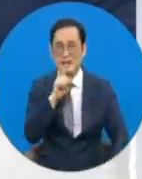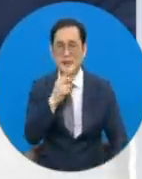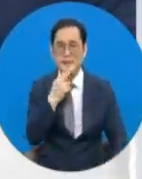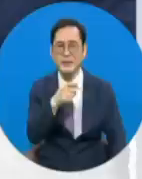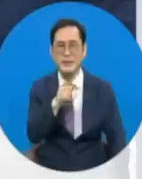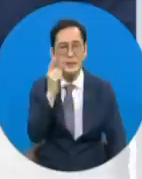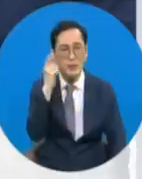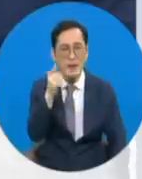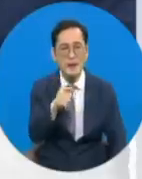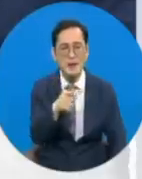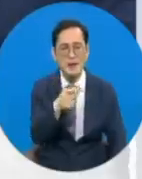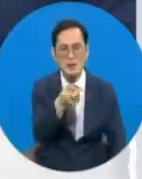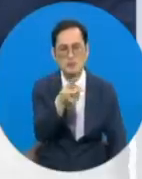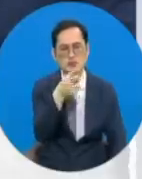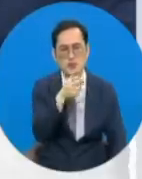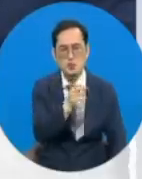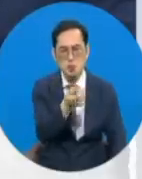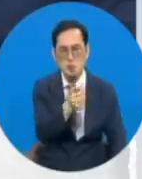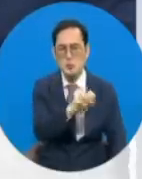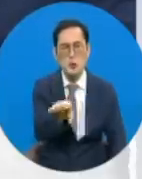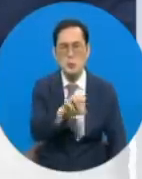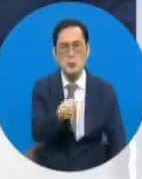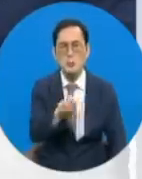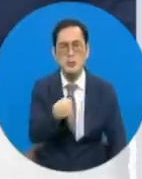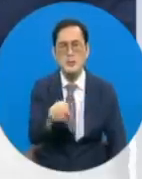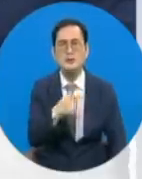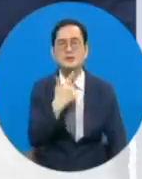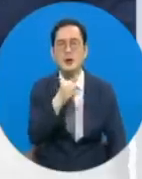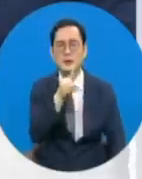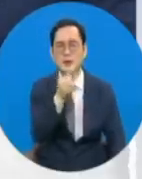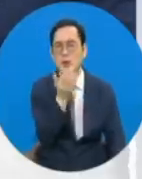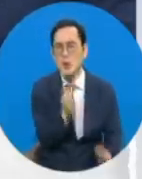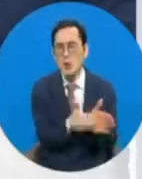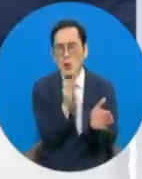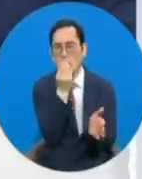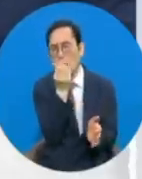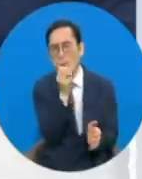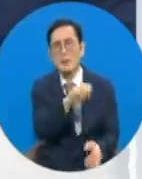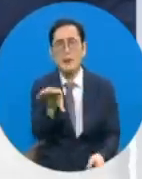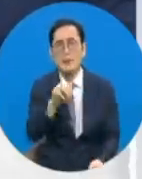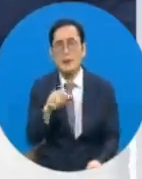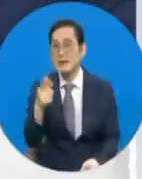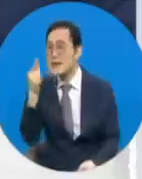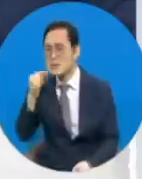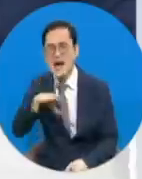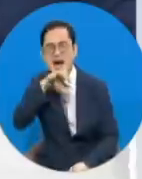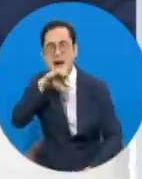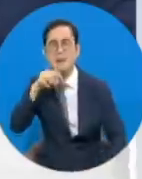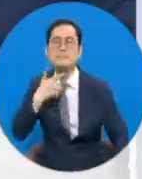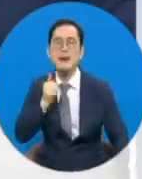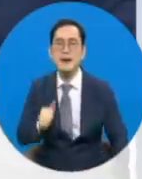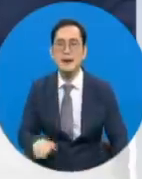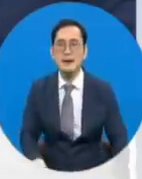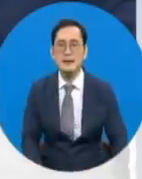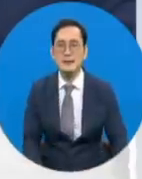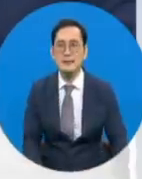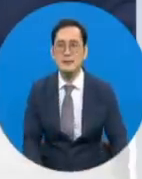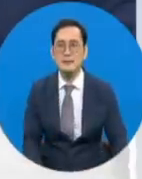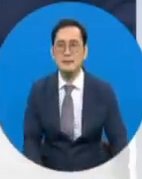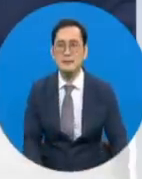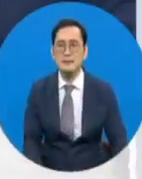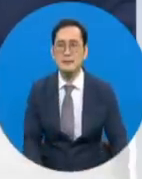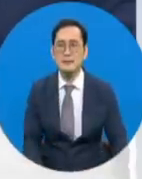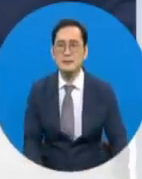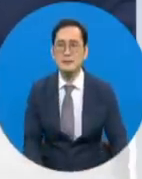걸려서 일본이 엄청나게 크게 질타를 한 적이 있었고 국제 분쟁을 한 적이 있습니다. 외국이 이렇게 오염수를 방류할